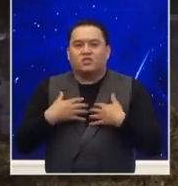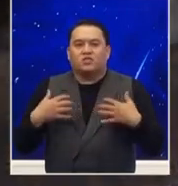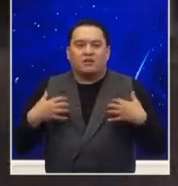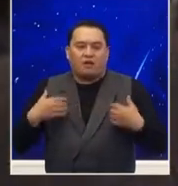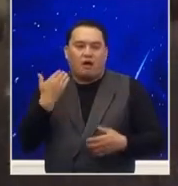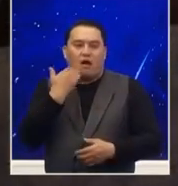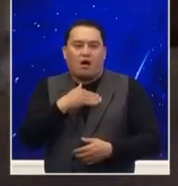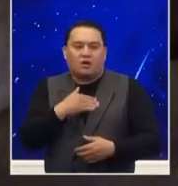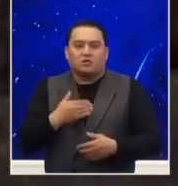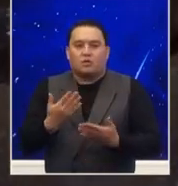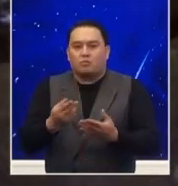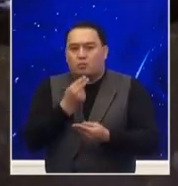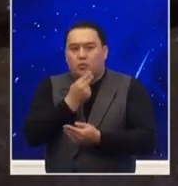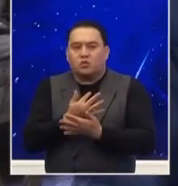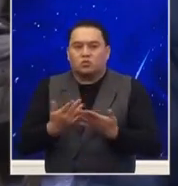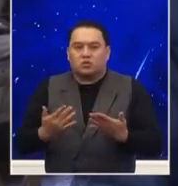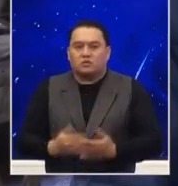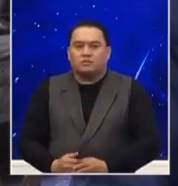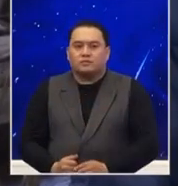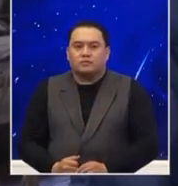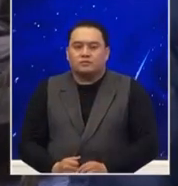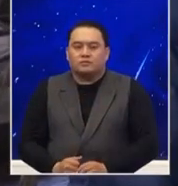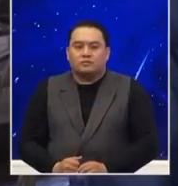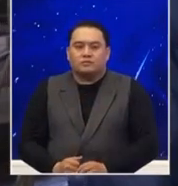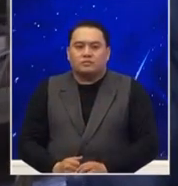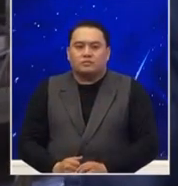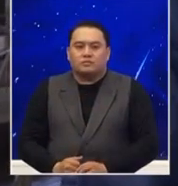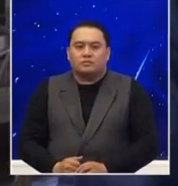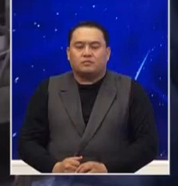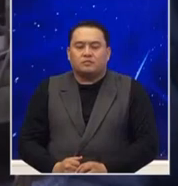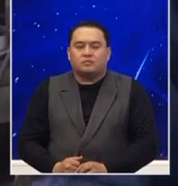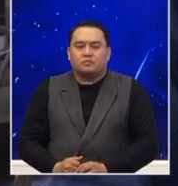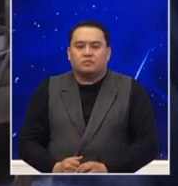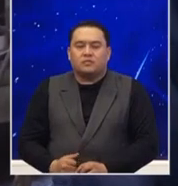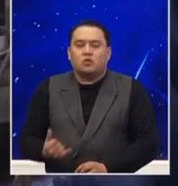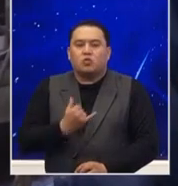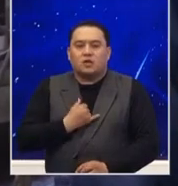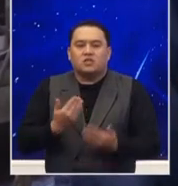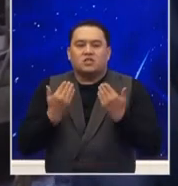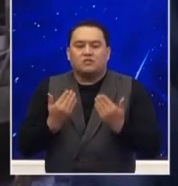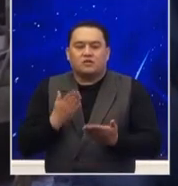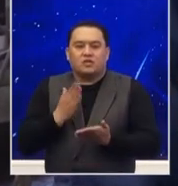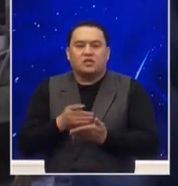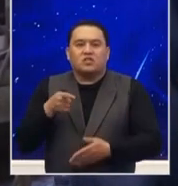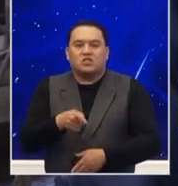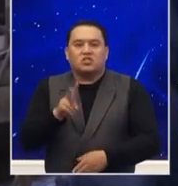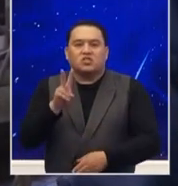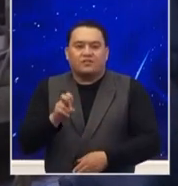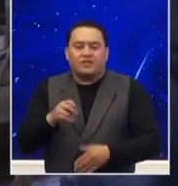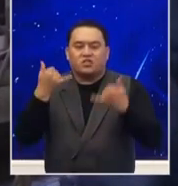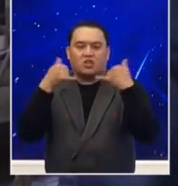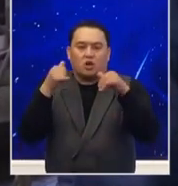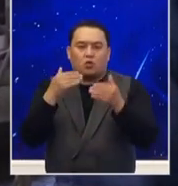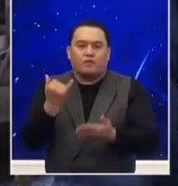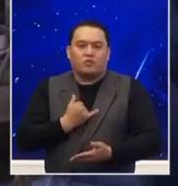и качестве получаемой продукции. На сегодняшний день у нас есть 1200 голов. Из них маточные по